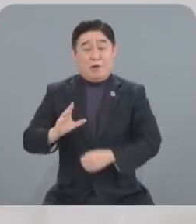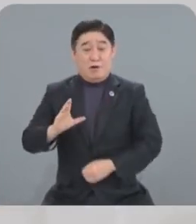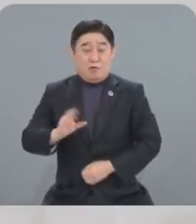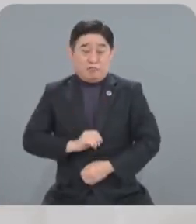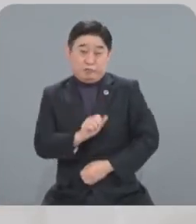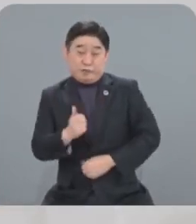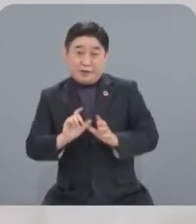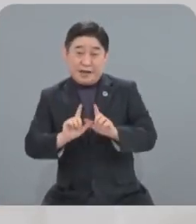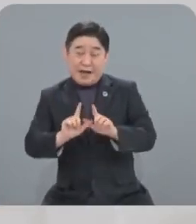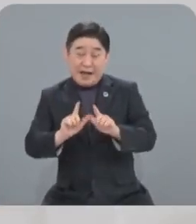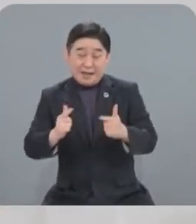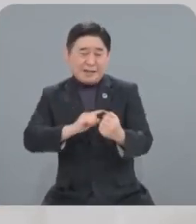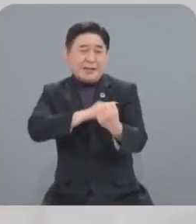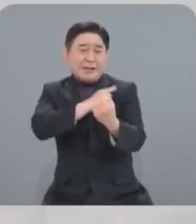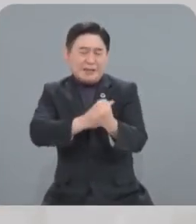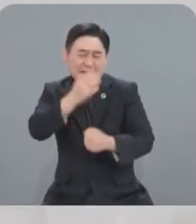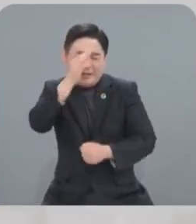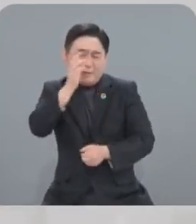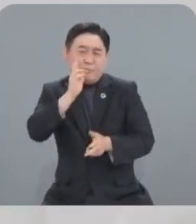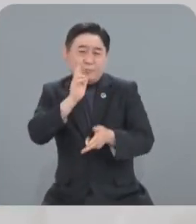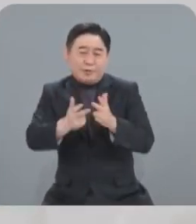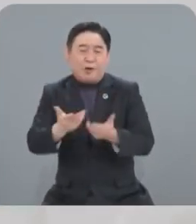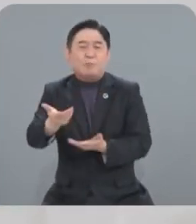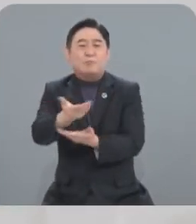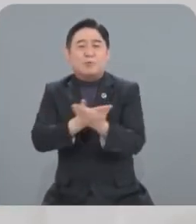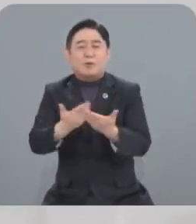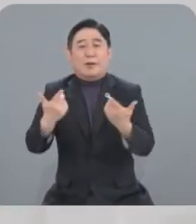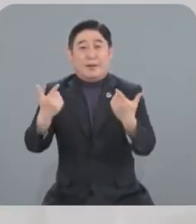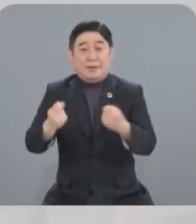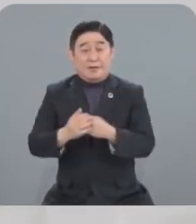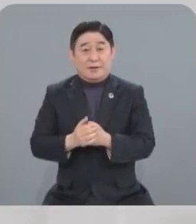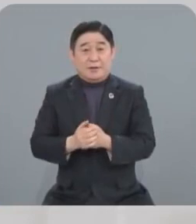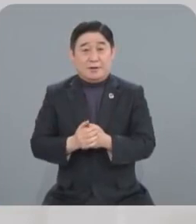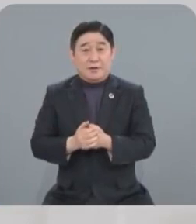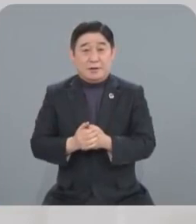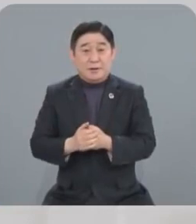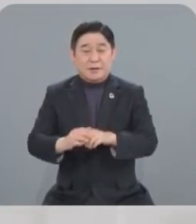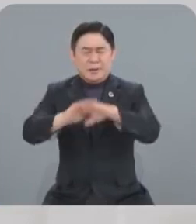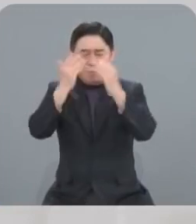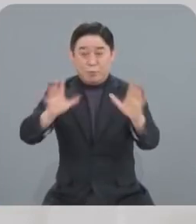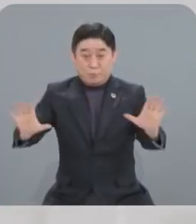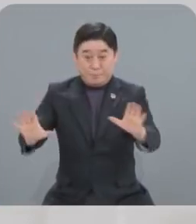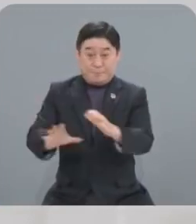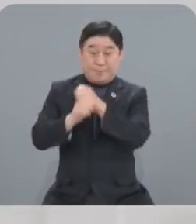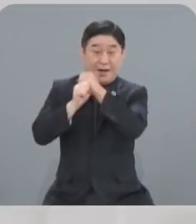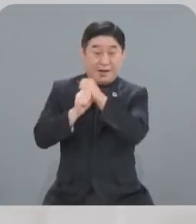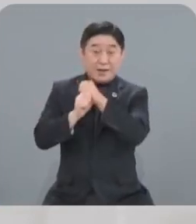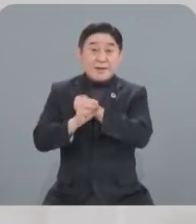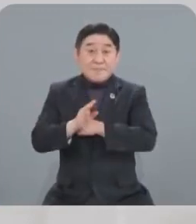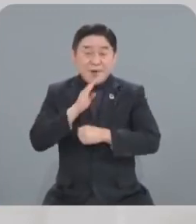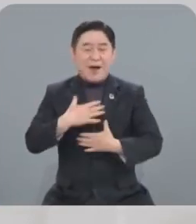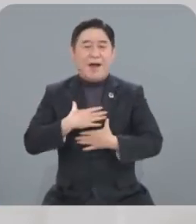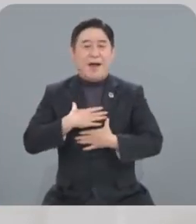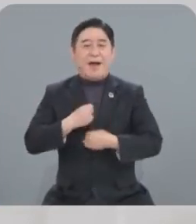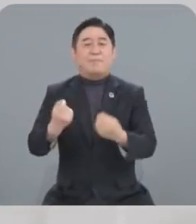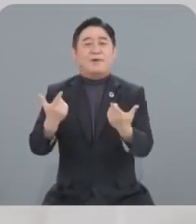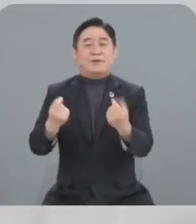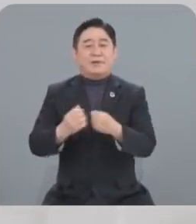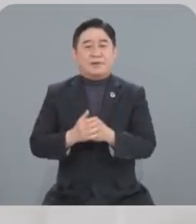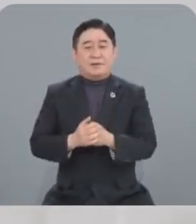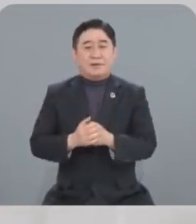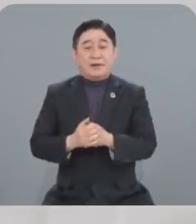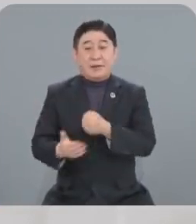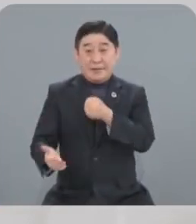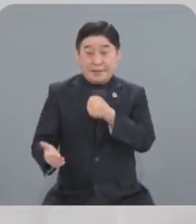않는 능력은 기술 산업 통상 이죠 이것을 모두 융합한 것이 바로 안 보입니다